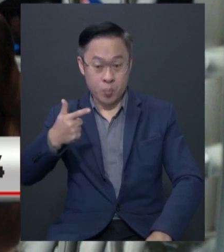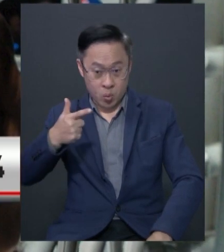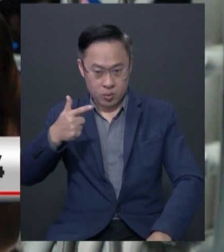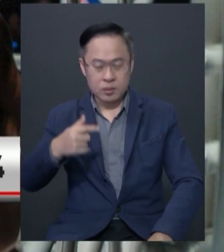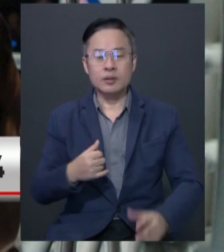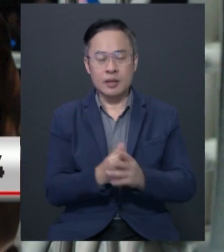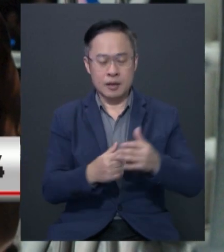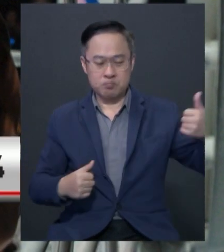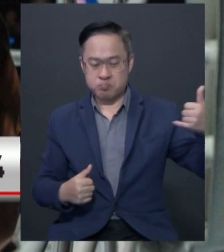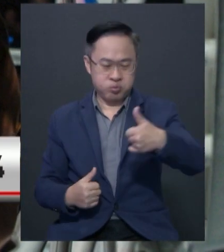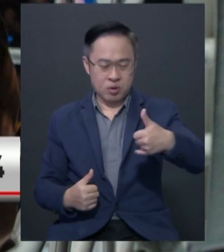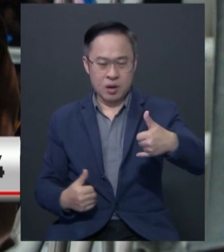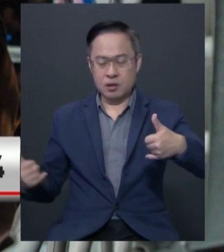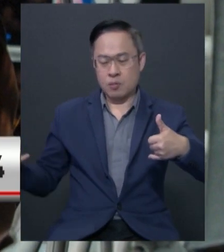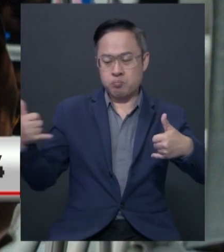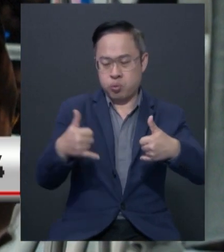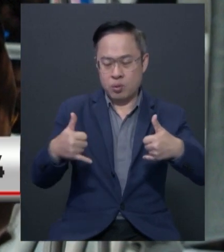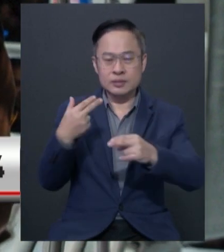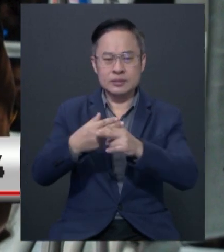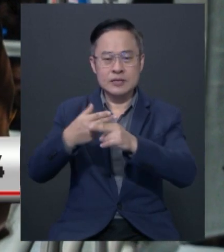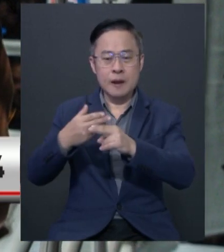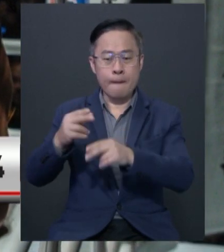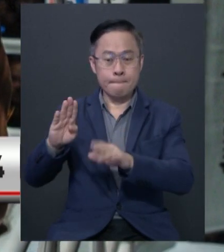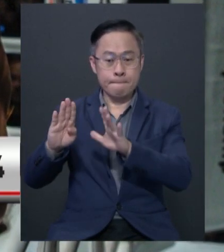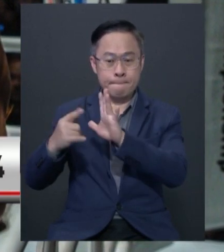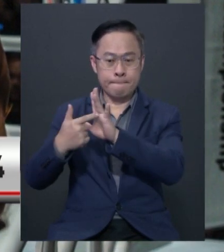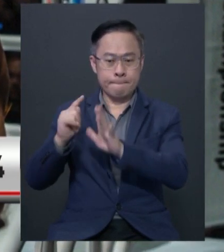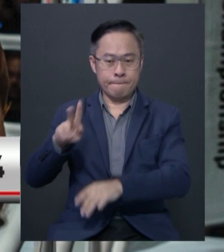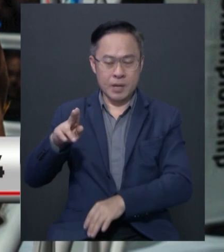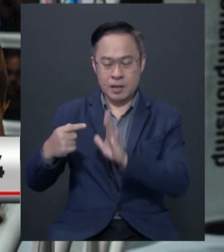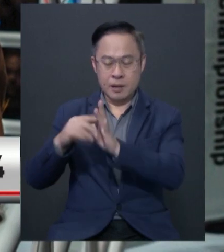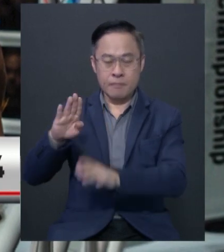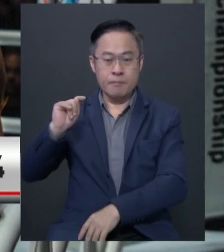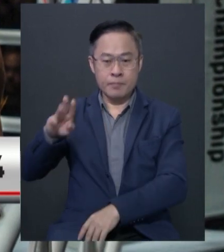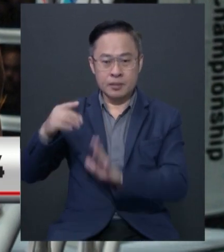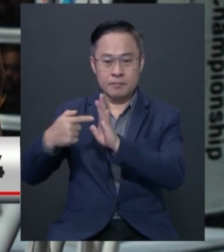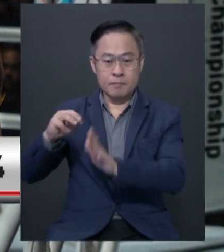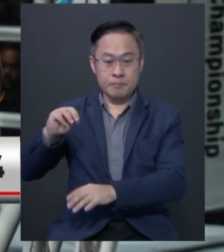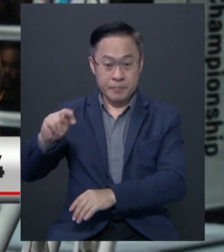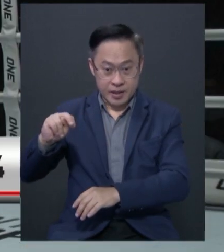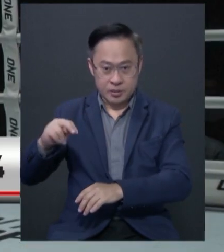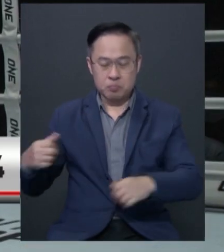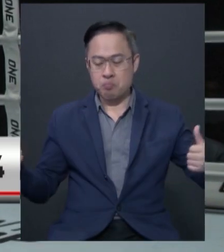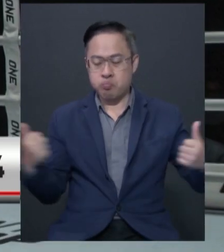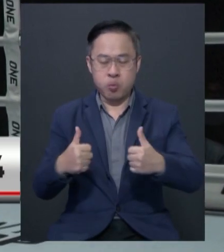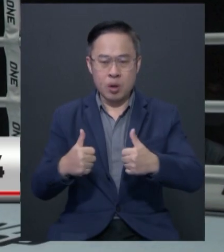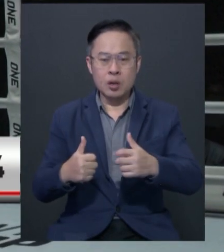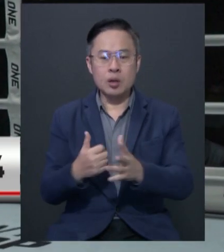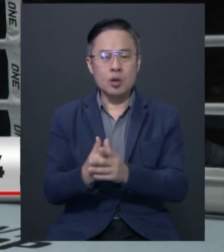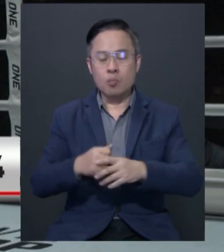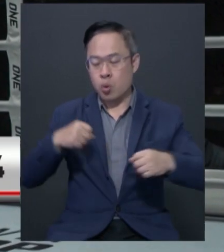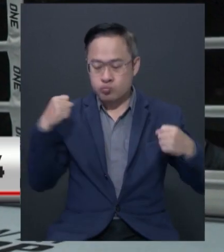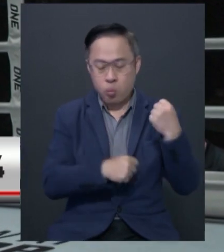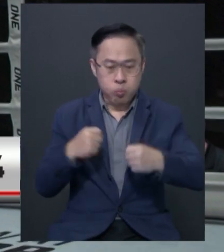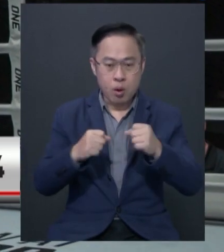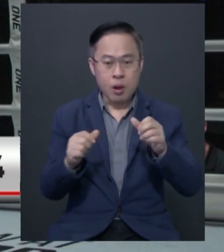คืนสู่สังเวียนลุมพินีอีกครั้งนึงครับพบกับแบทแมนออร์อัจฉริยะครับมวยฝีมืออาวุธครบเครื่องเลยนะครับเริ่มต้นการชก